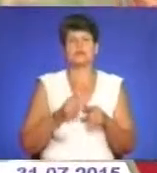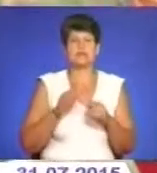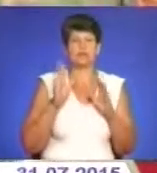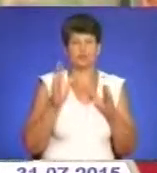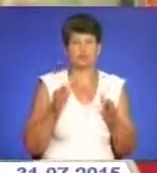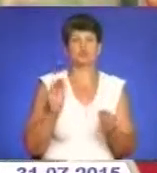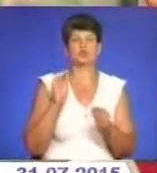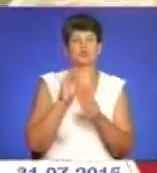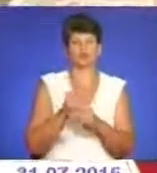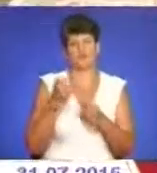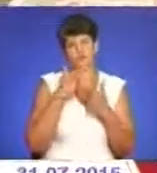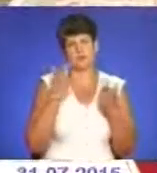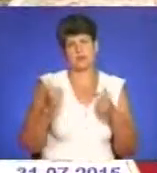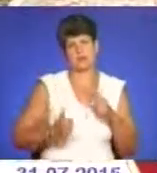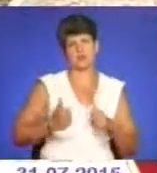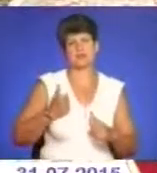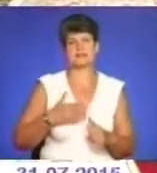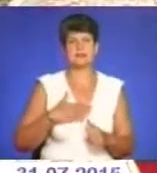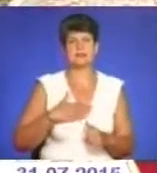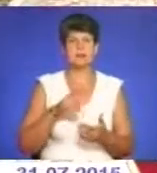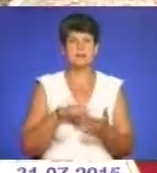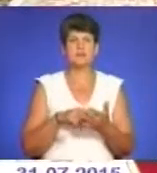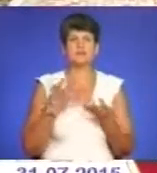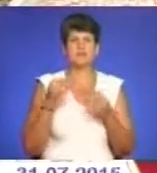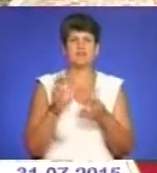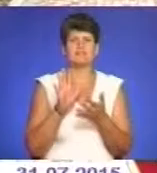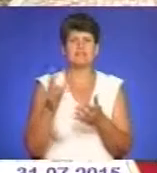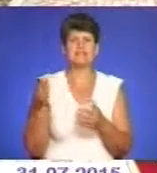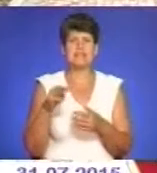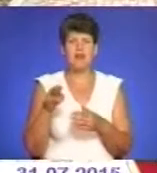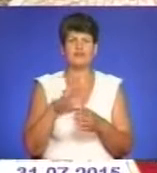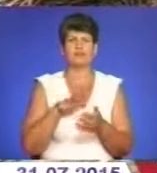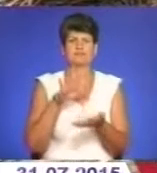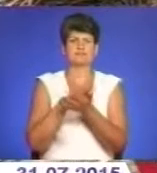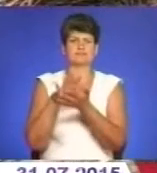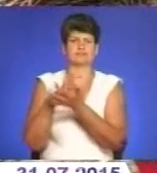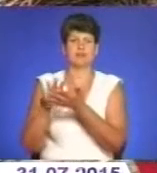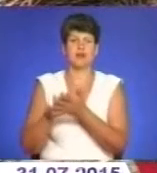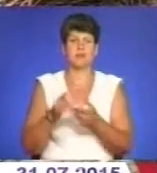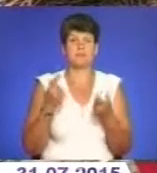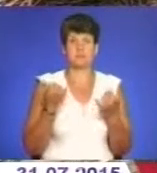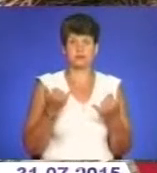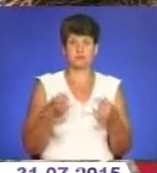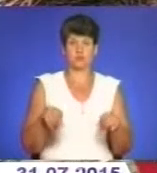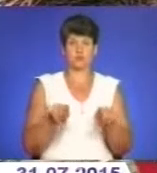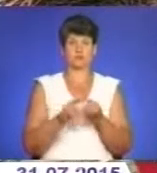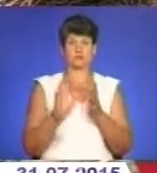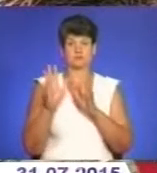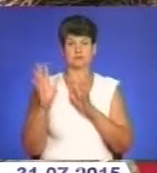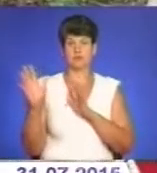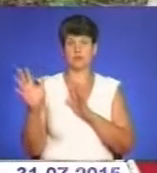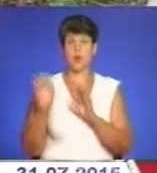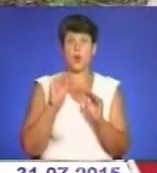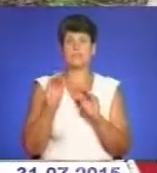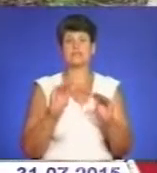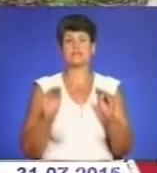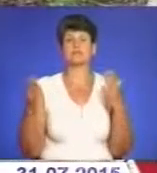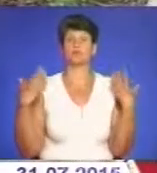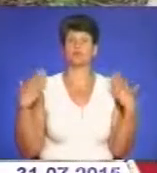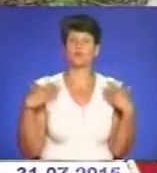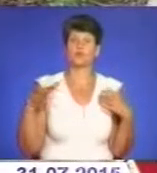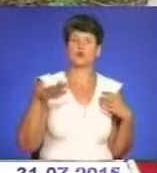гордість за наше місто. Ще у травні тут був засмічений ліс. Тепер це місце все більше стає схожим на парк. Облаштування